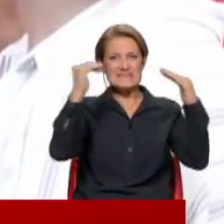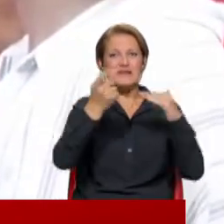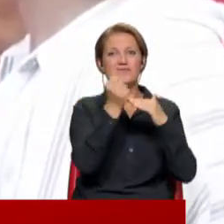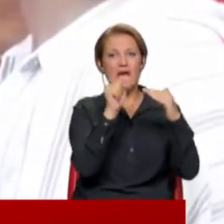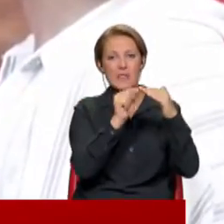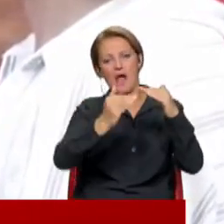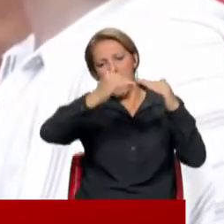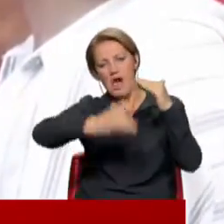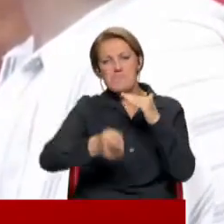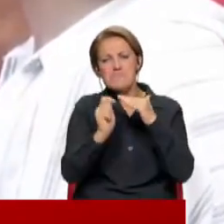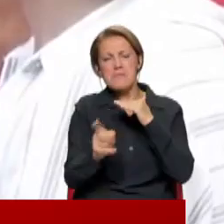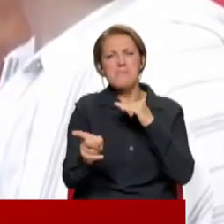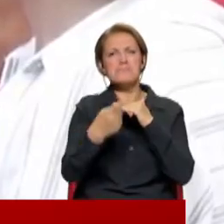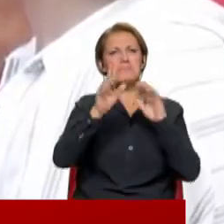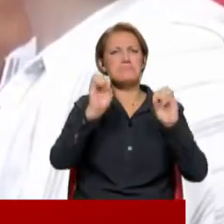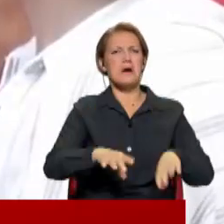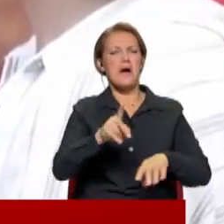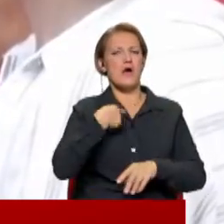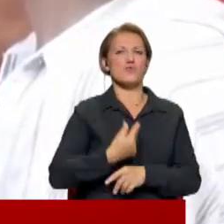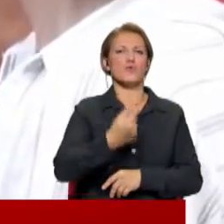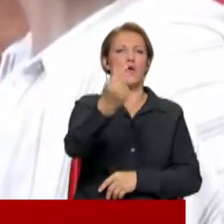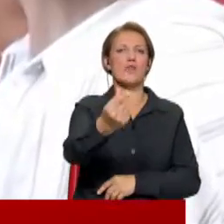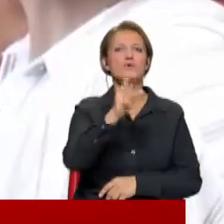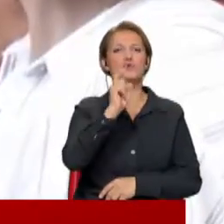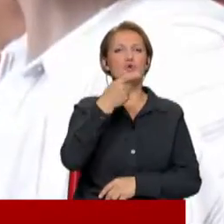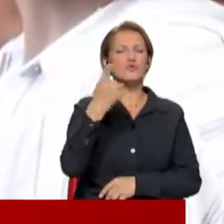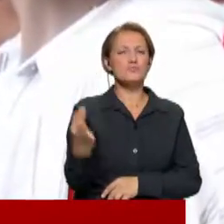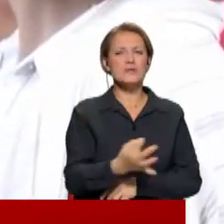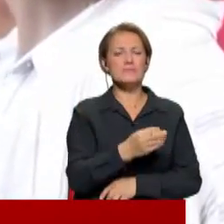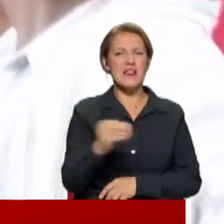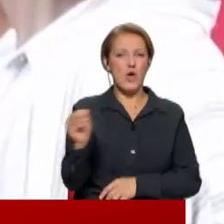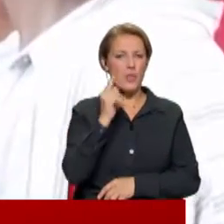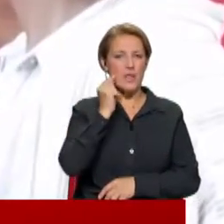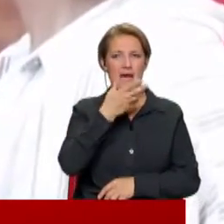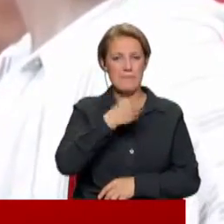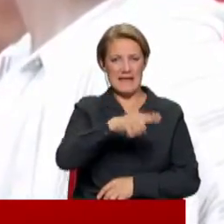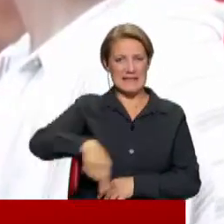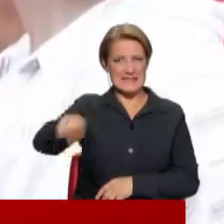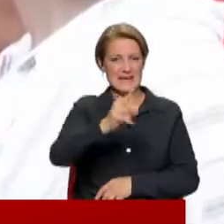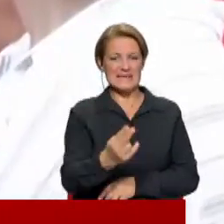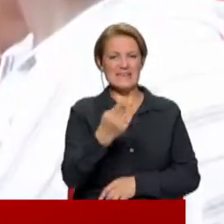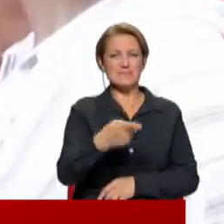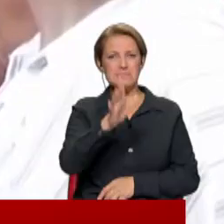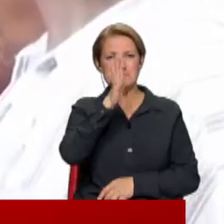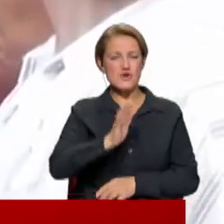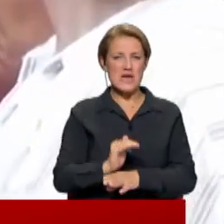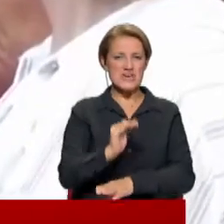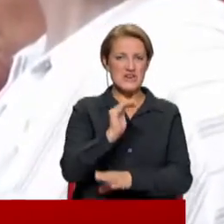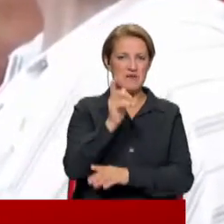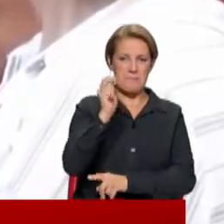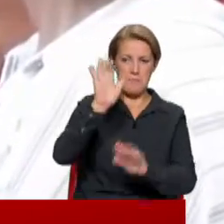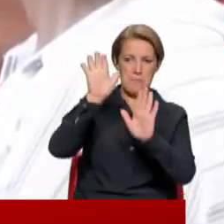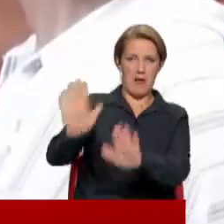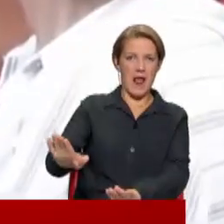asgari ücrete mahkum edenleri uyarıyoruz. 9 milyon emekliyi 7500 lirayla yaşamaya